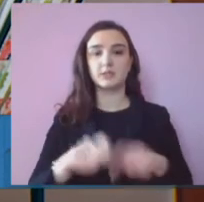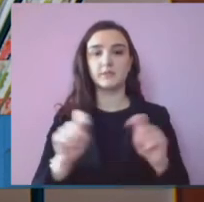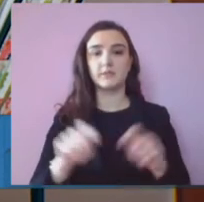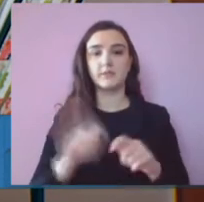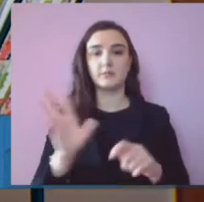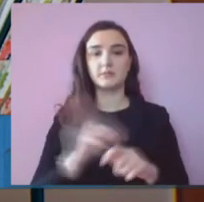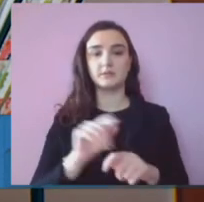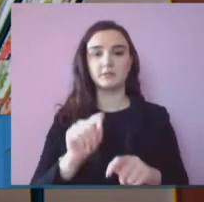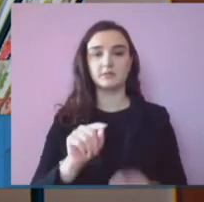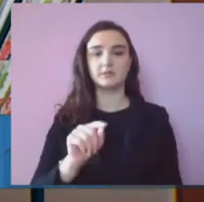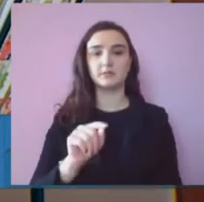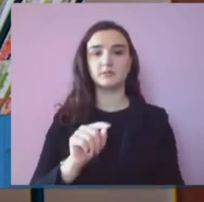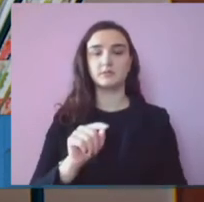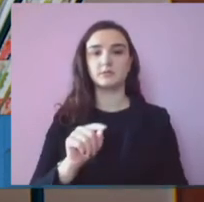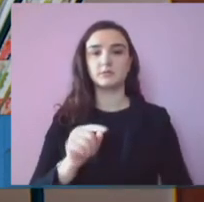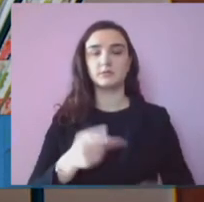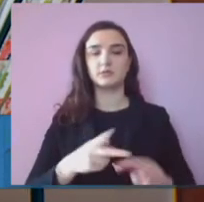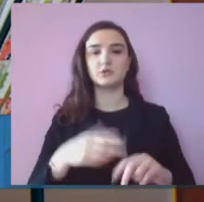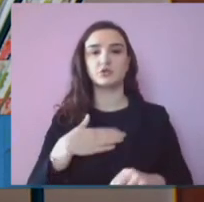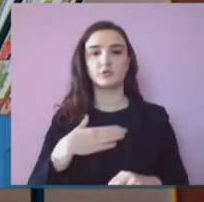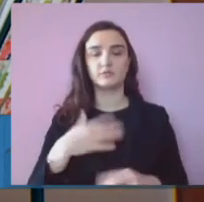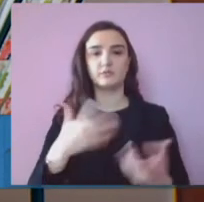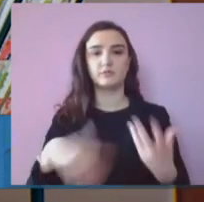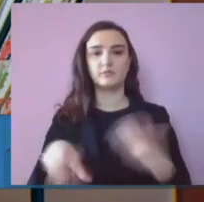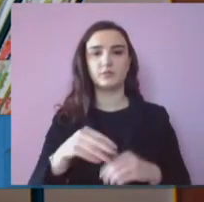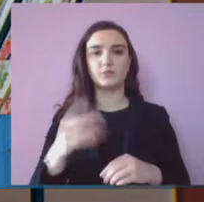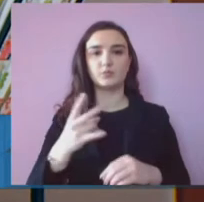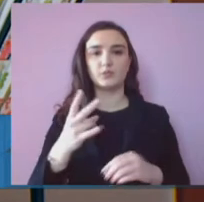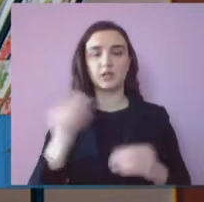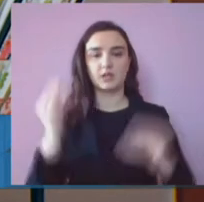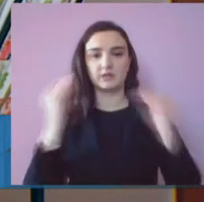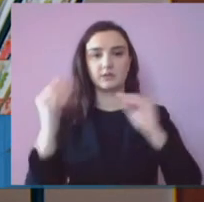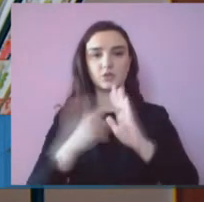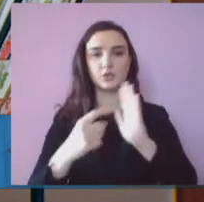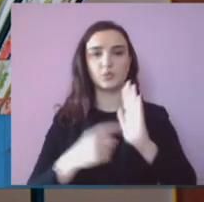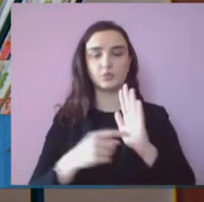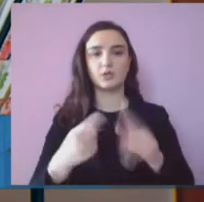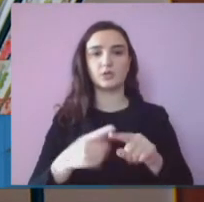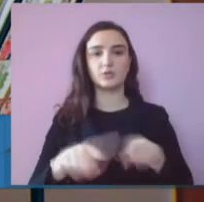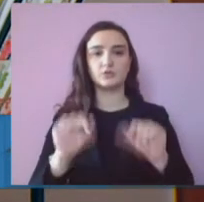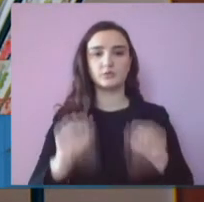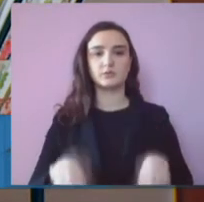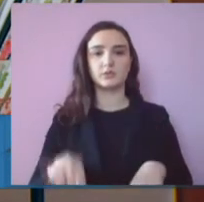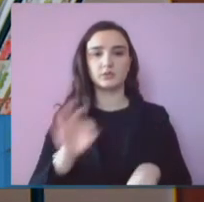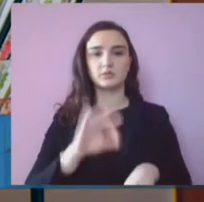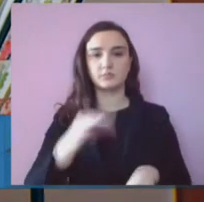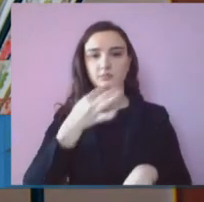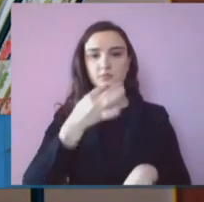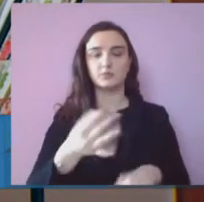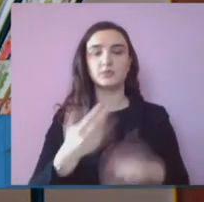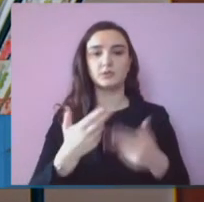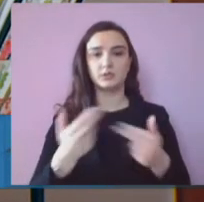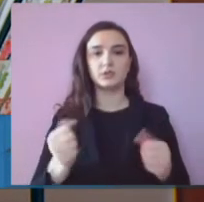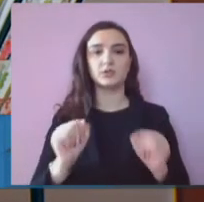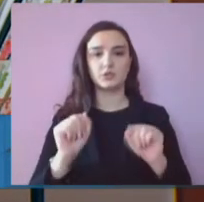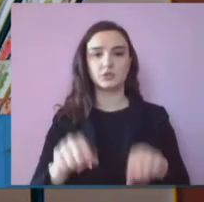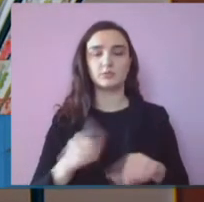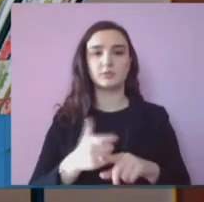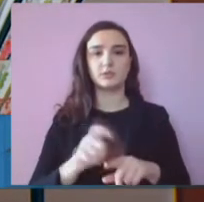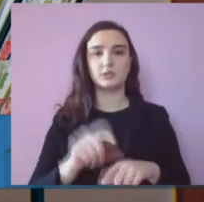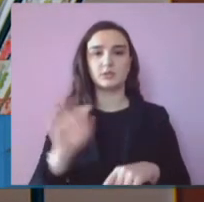ენდოკრინული თვალსაჩინოდ ჩვენ უნდა განვიხილოთ, აქ შემიძლია ასეთი პასუხი გაქცეთ. დიახ, შეიძლება ძალიან ხშირი